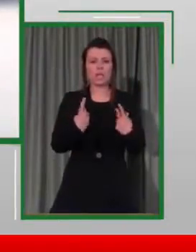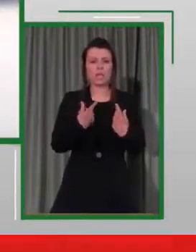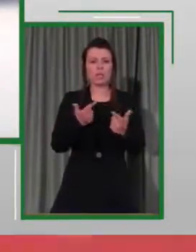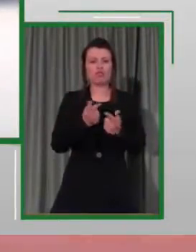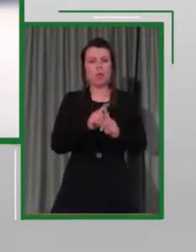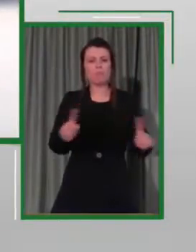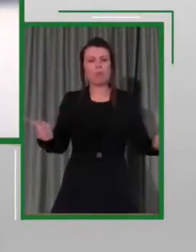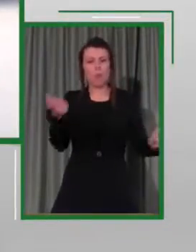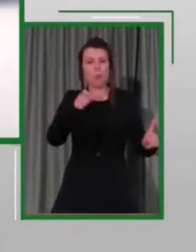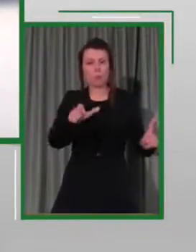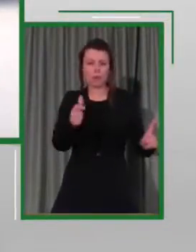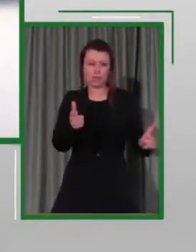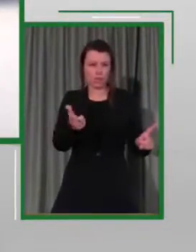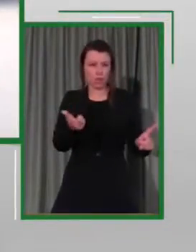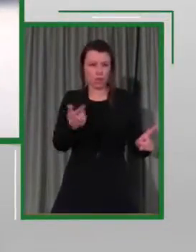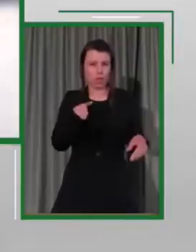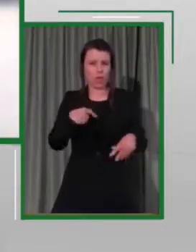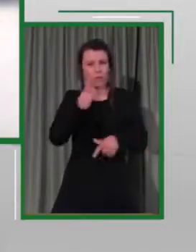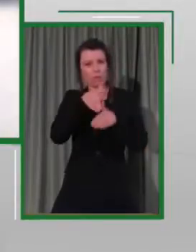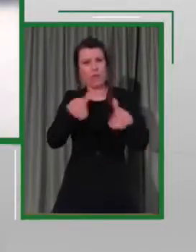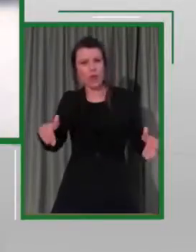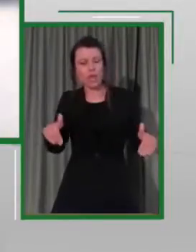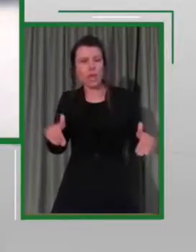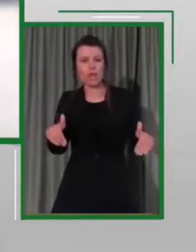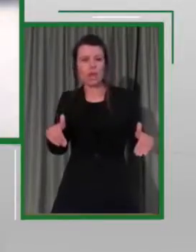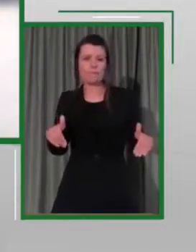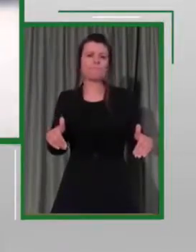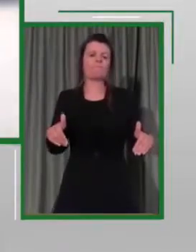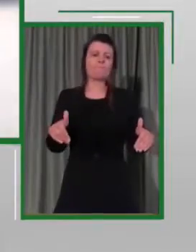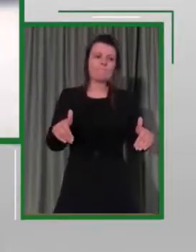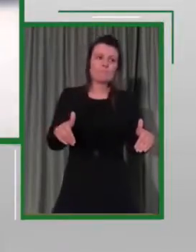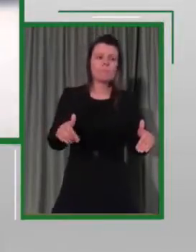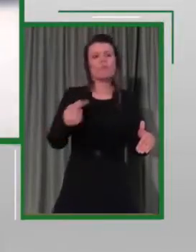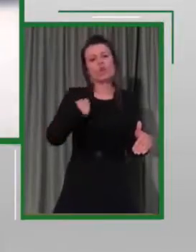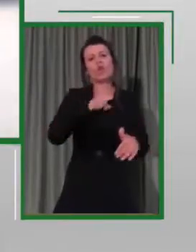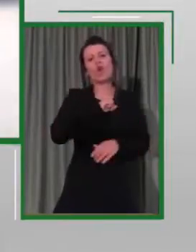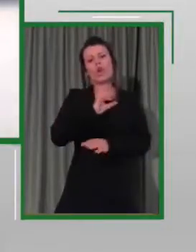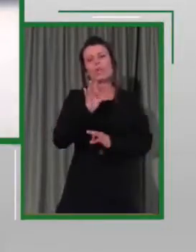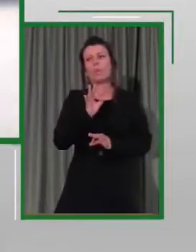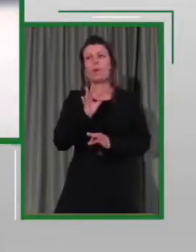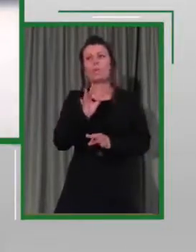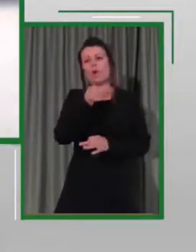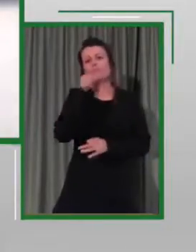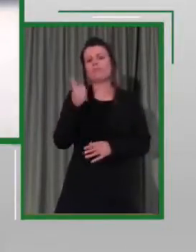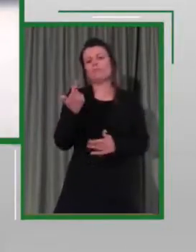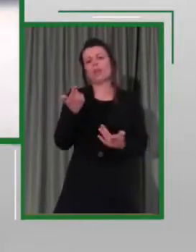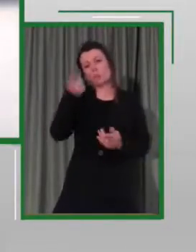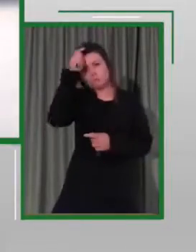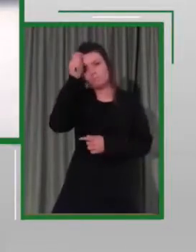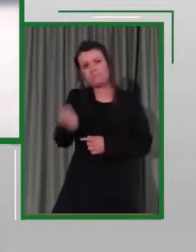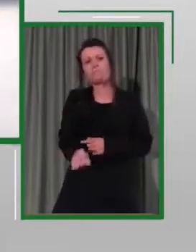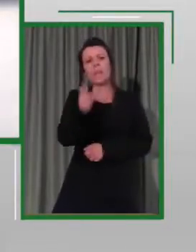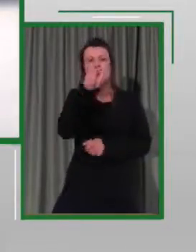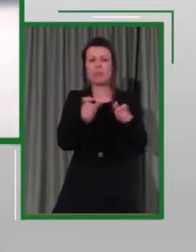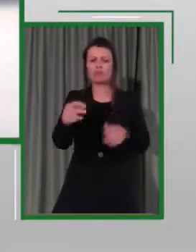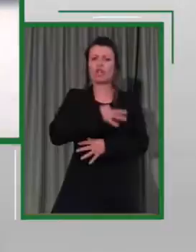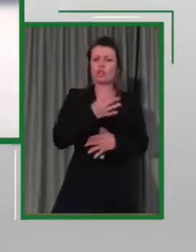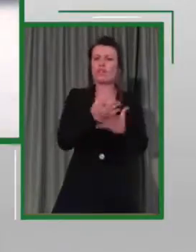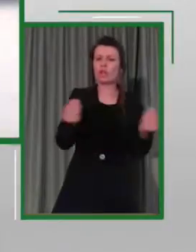nei confronti di chi ha sofferto così tanto, sia